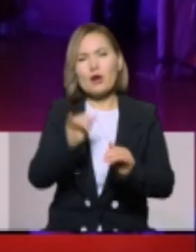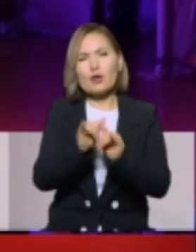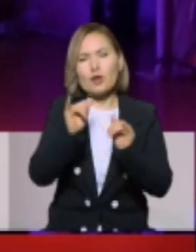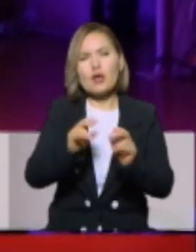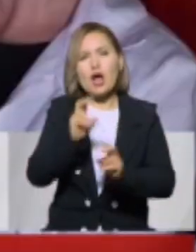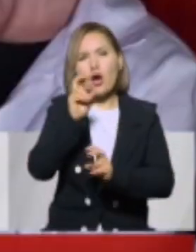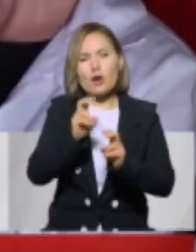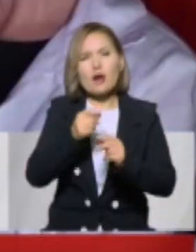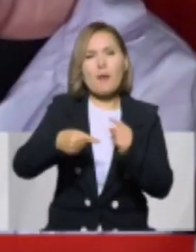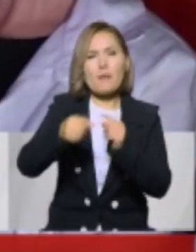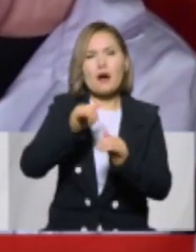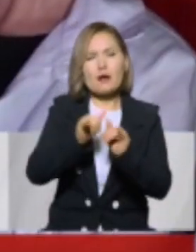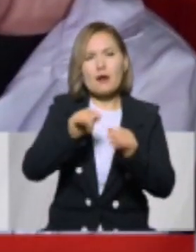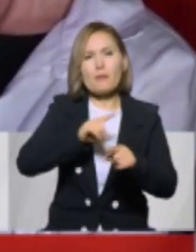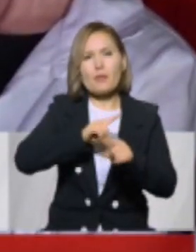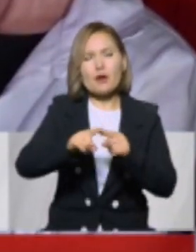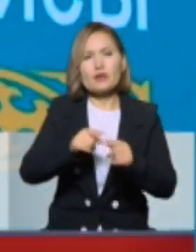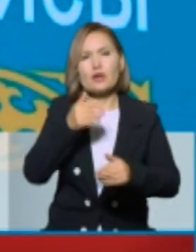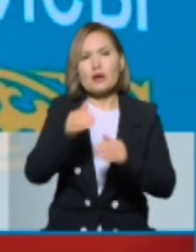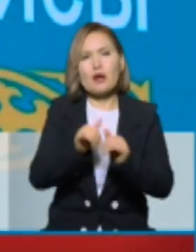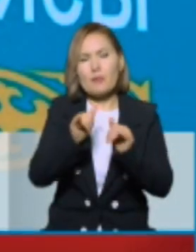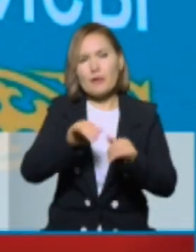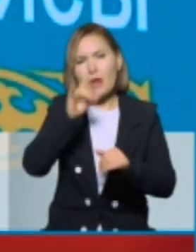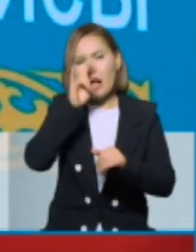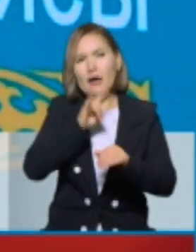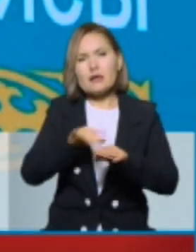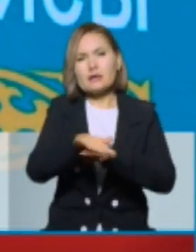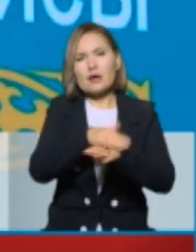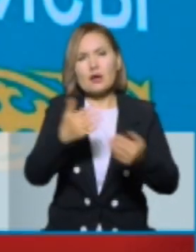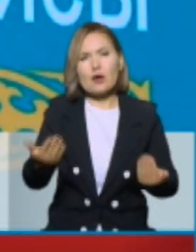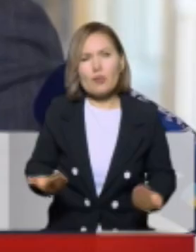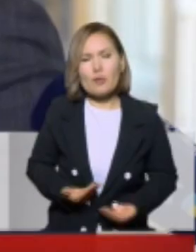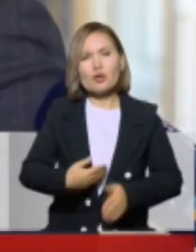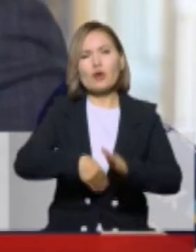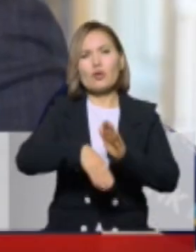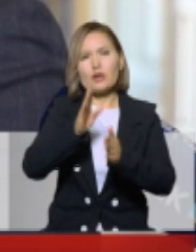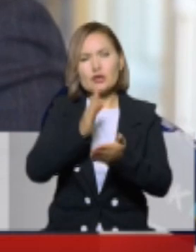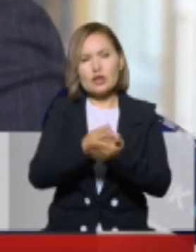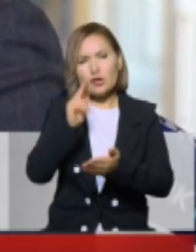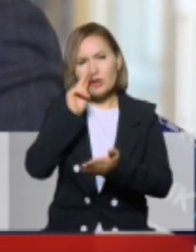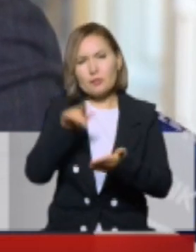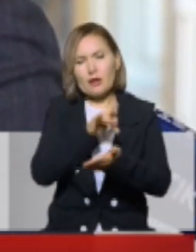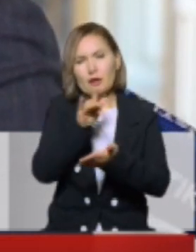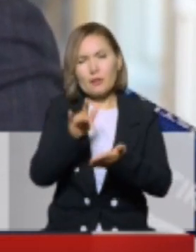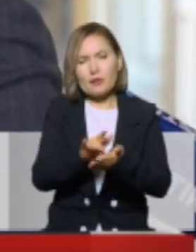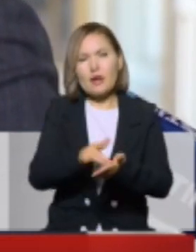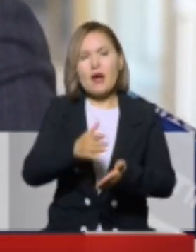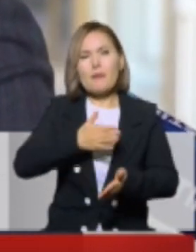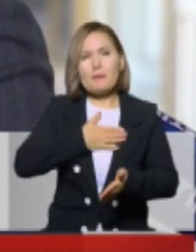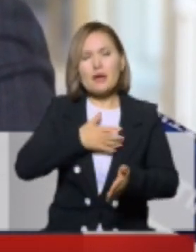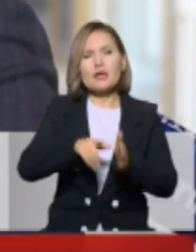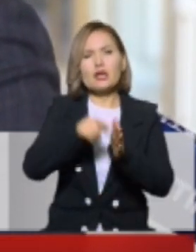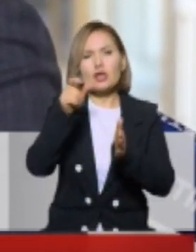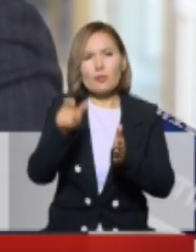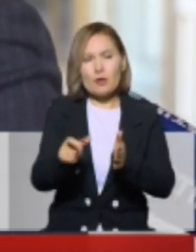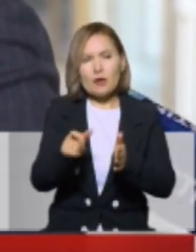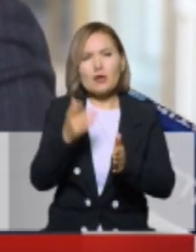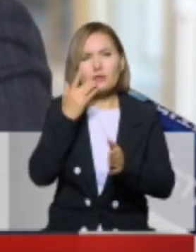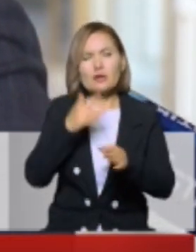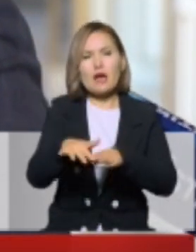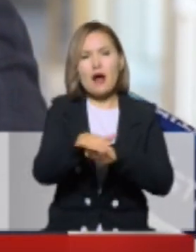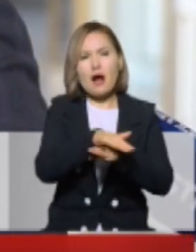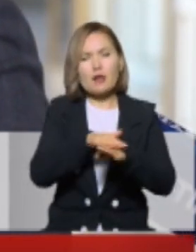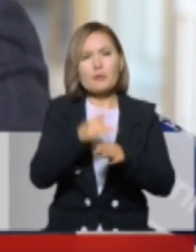Өндіріс пен кәсіпкерлік қарқынмен дамып, елдің әлеуметтік жағдайы мейлінше жақсарды. Депутат болғаннан кейін сайлаушылармен жиі